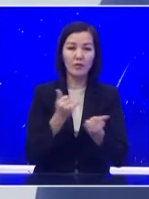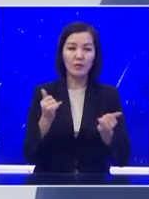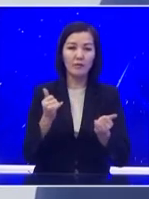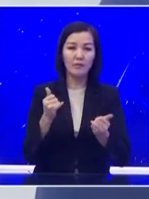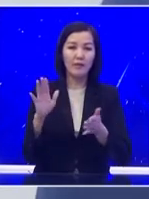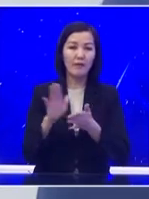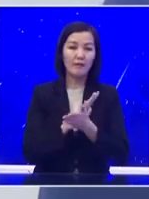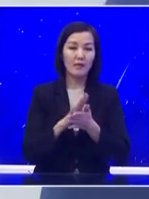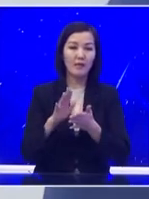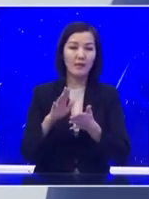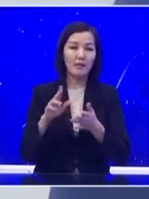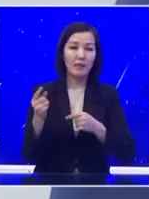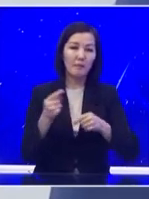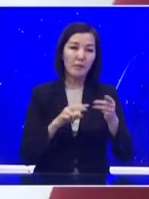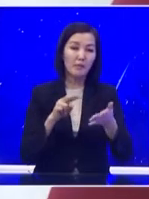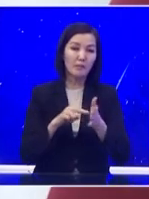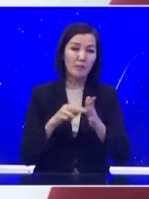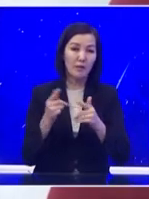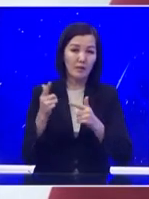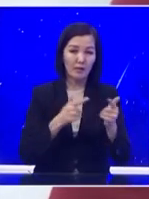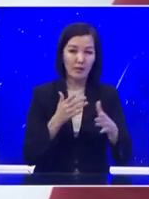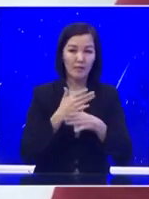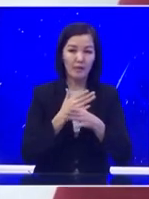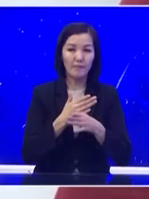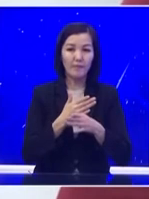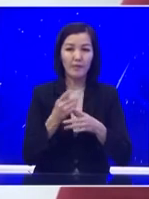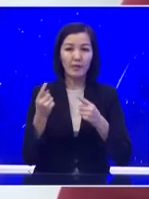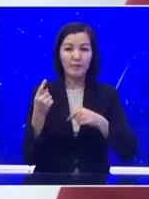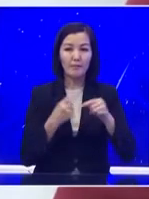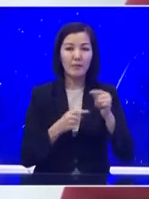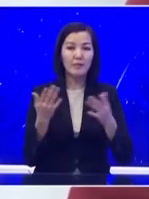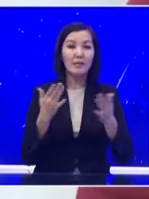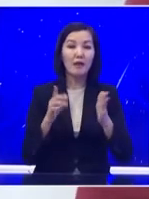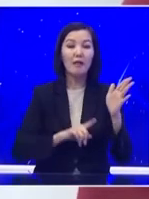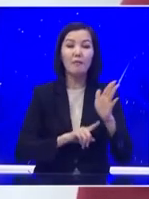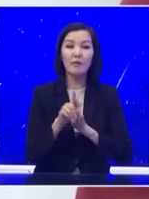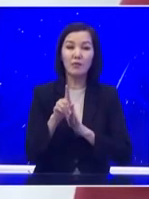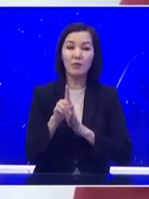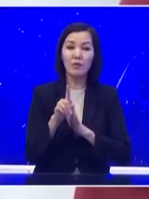план бәрі жасап көмектесеміз. Бизнесті қалай бастау керек, яғни оны қалай